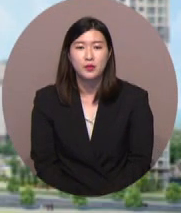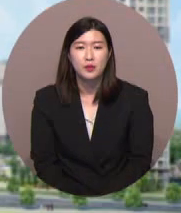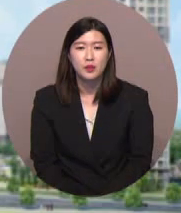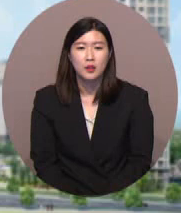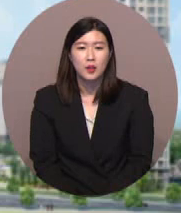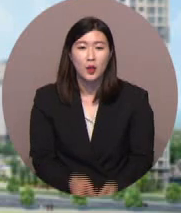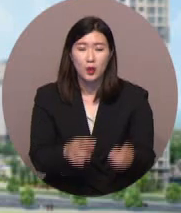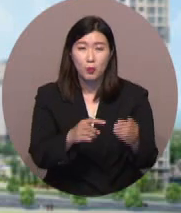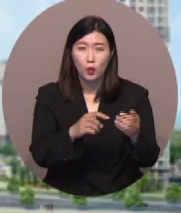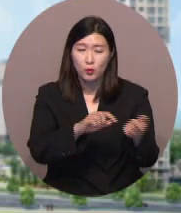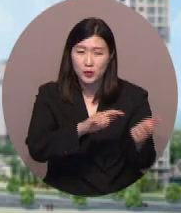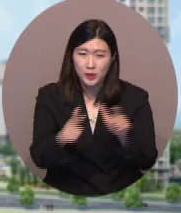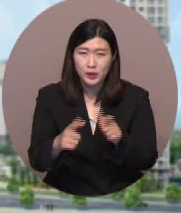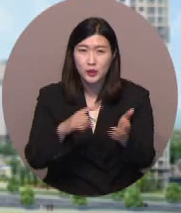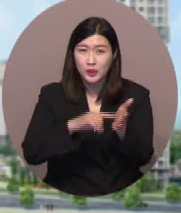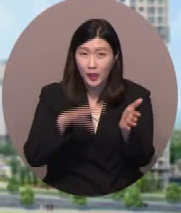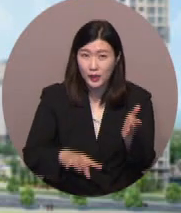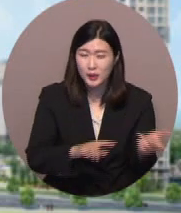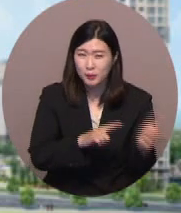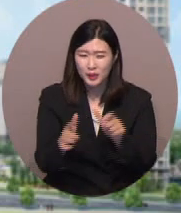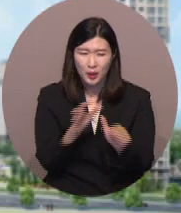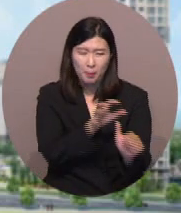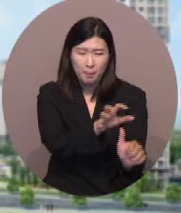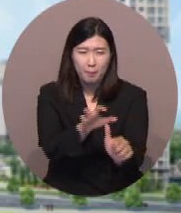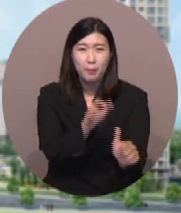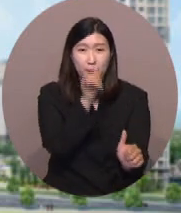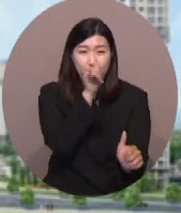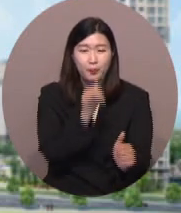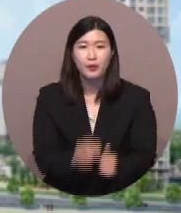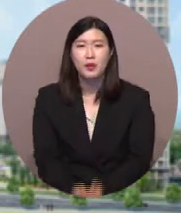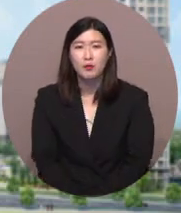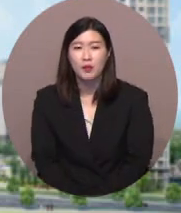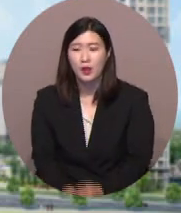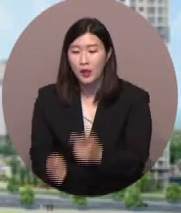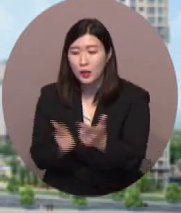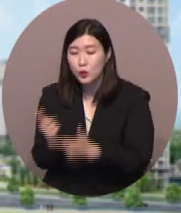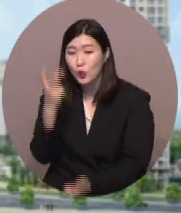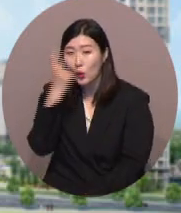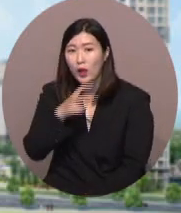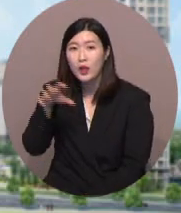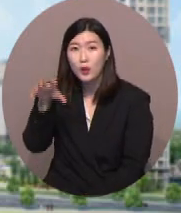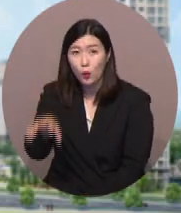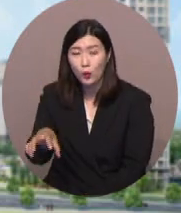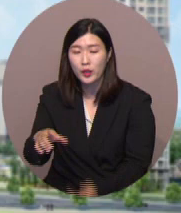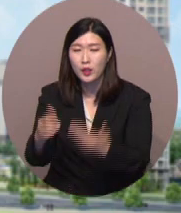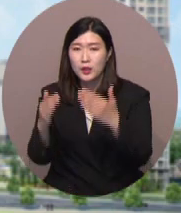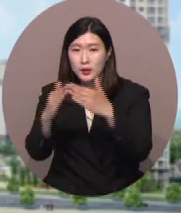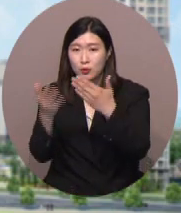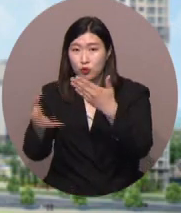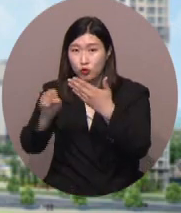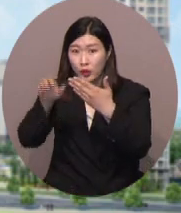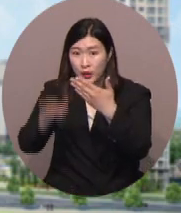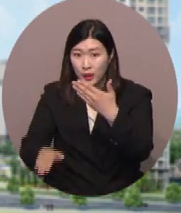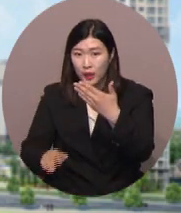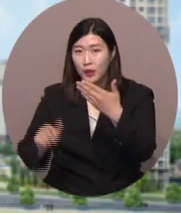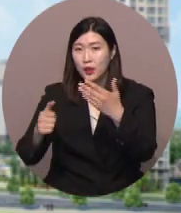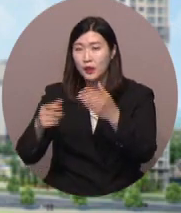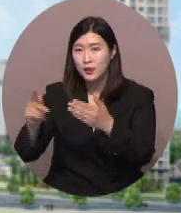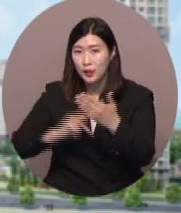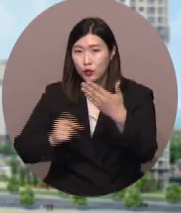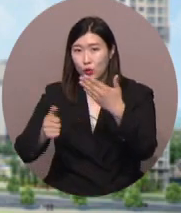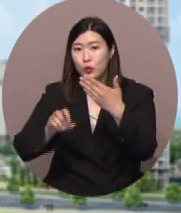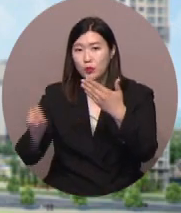대출 규제와 과세 전매 제한 조치가 적용됩니다 조정 대상 지역 역시 주택담보 대출 비율이 9억원 기준이 야구가 는